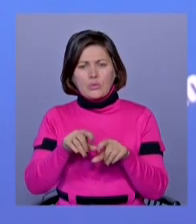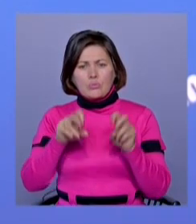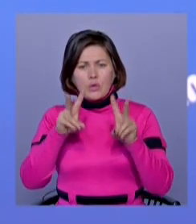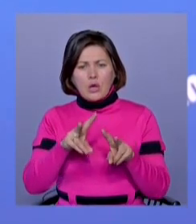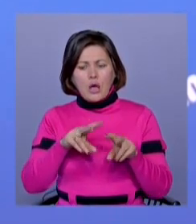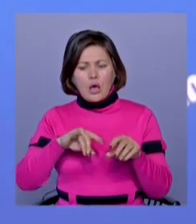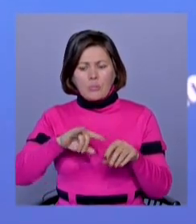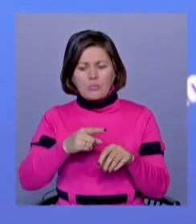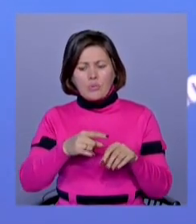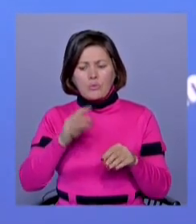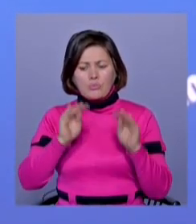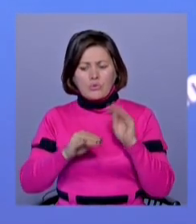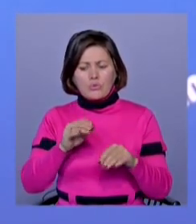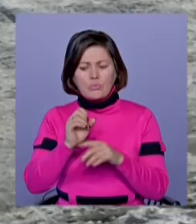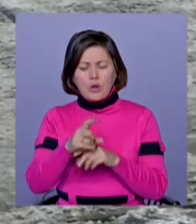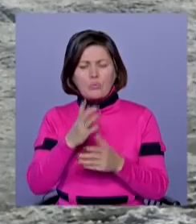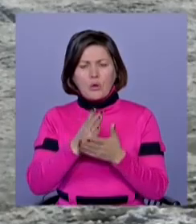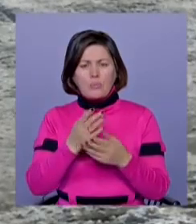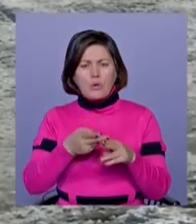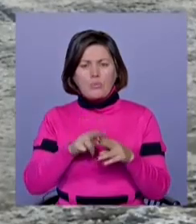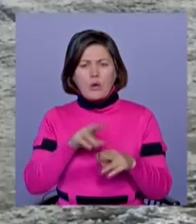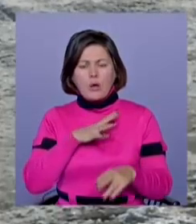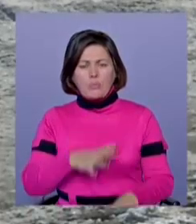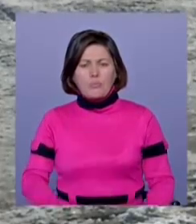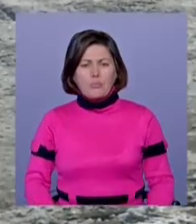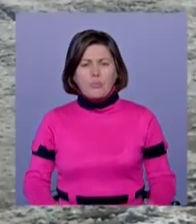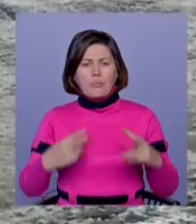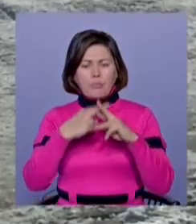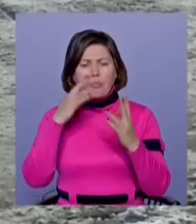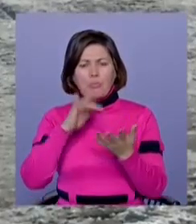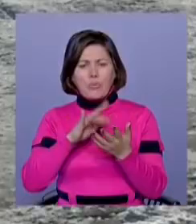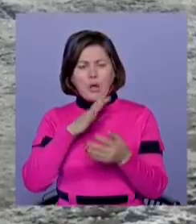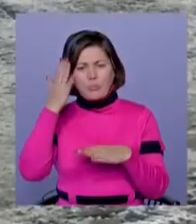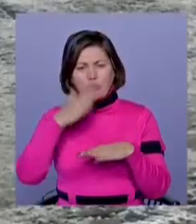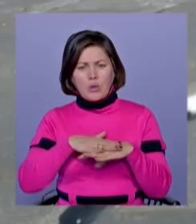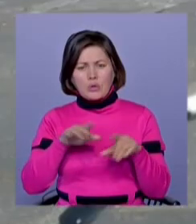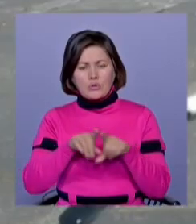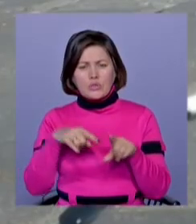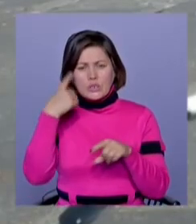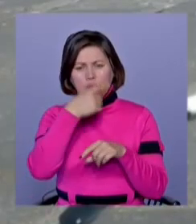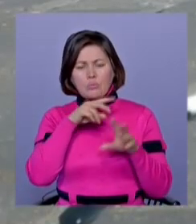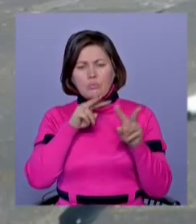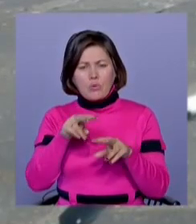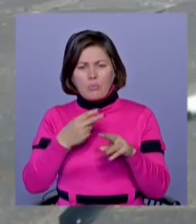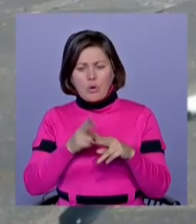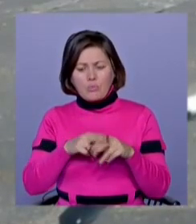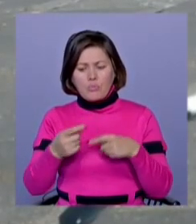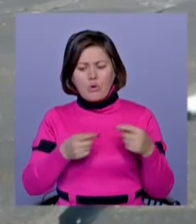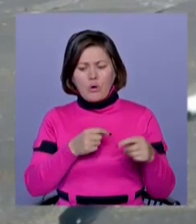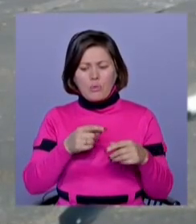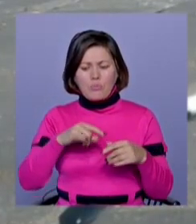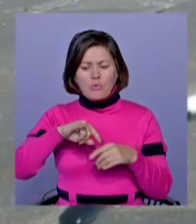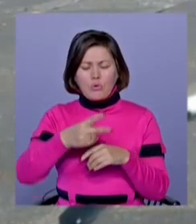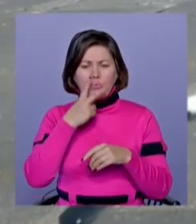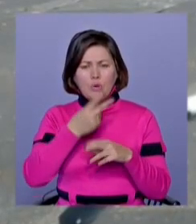арнайы қақпақтарды орнатуды тапсырып отыр. Астана қаласының әкімі Бақыт Сұлтанов болған жағдайды жеке бақылауына алған. Шенділер ауыз ашық